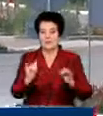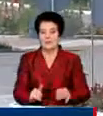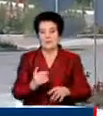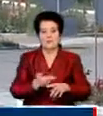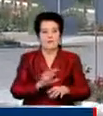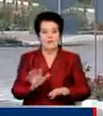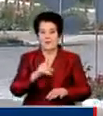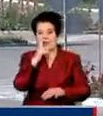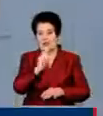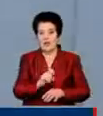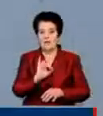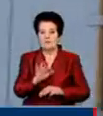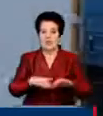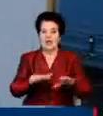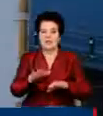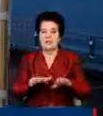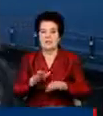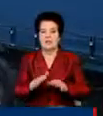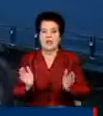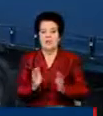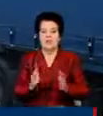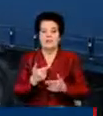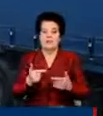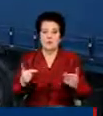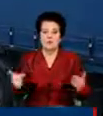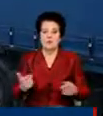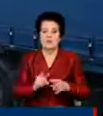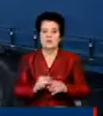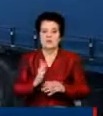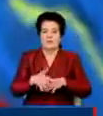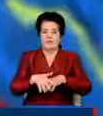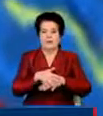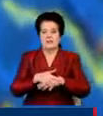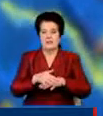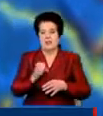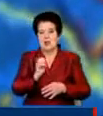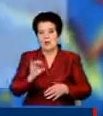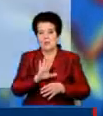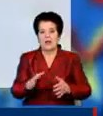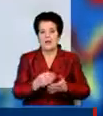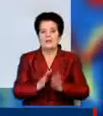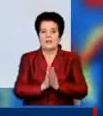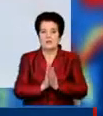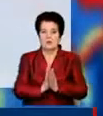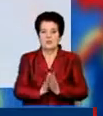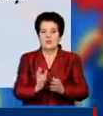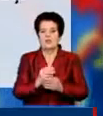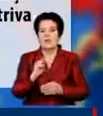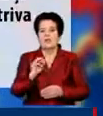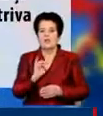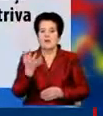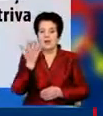așa că n-ar fi rău să crească și cantitățile maxime la unele produse ce ajung pe piața europeană. S-a solicitat majorarea contingentelor tarifare